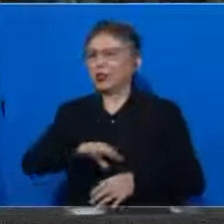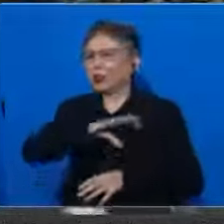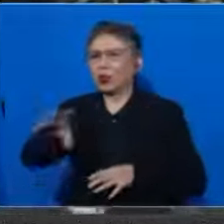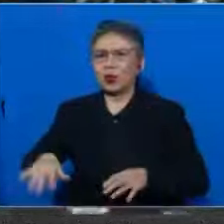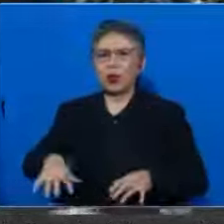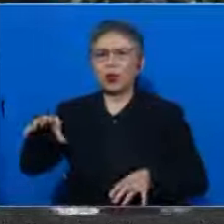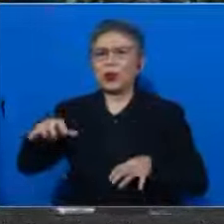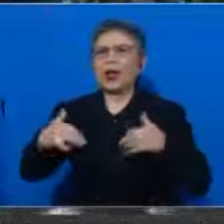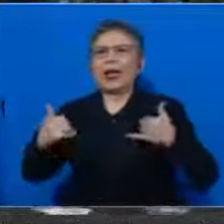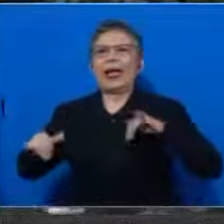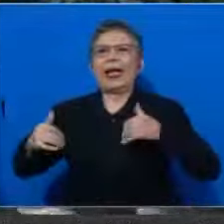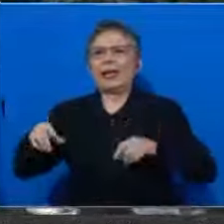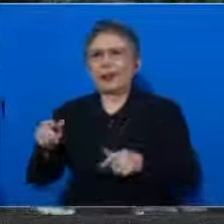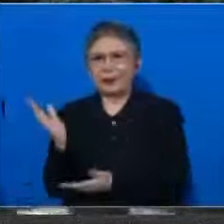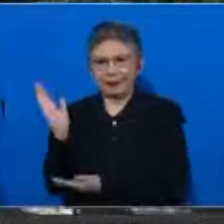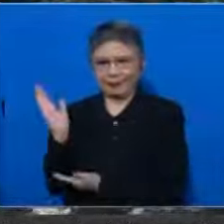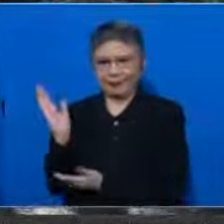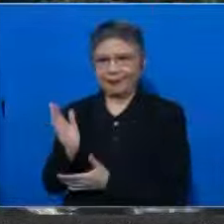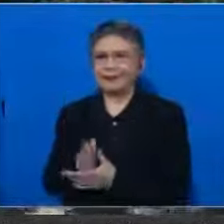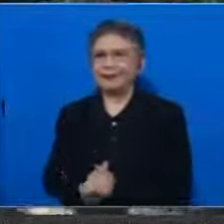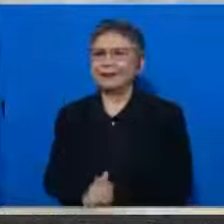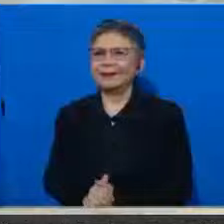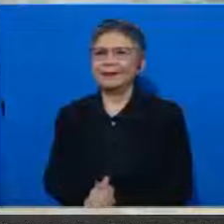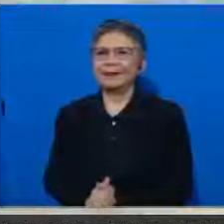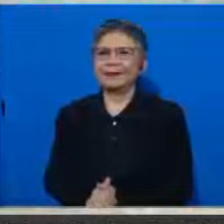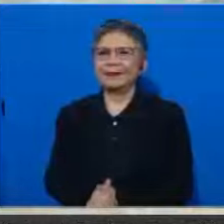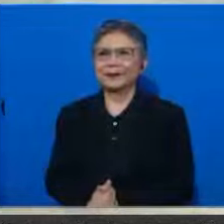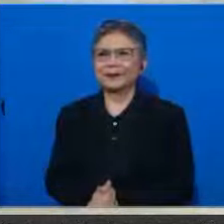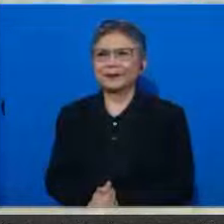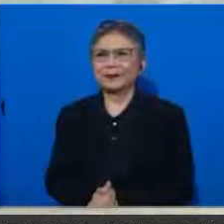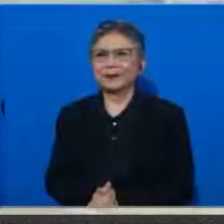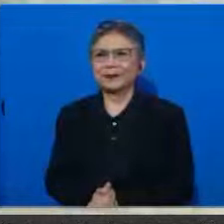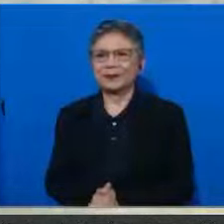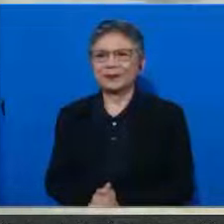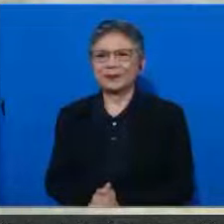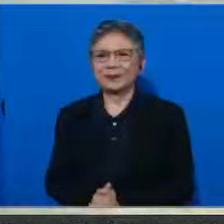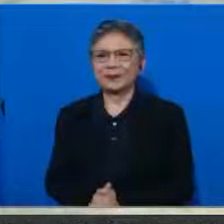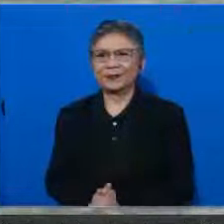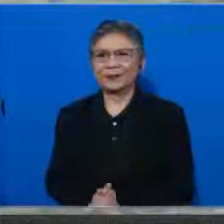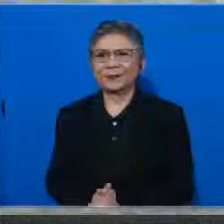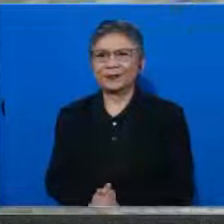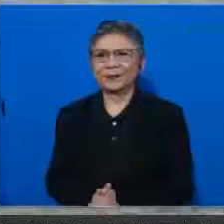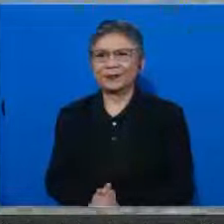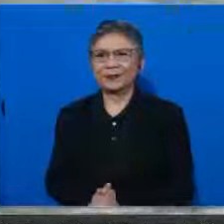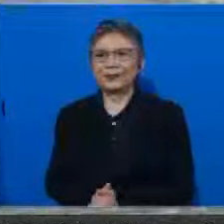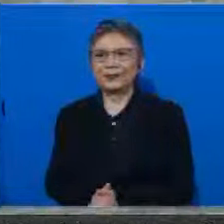seluruh wahana yang tersedia. Tim Liputan, CNN Indonesia.